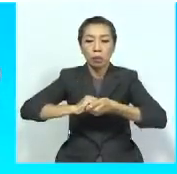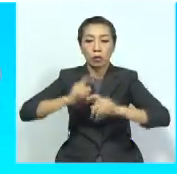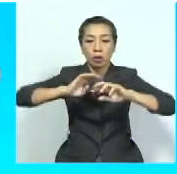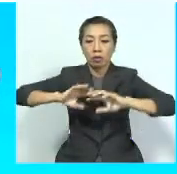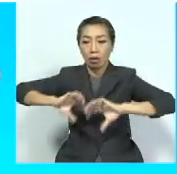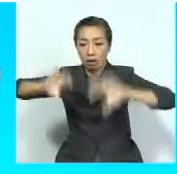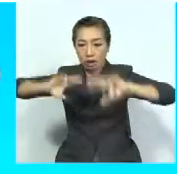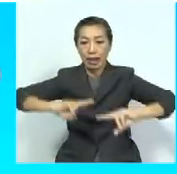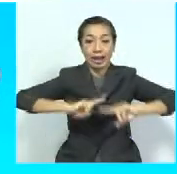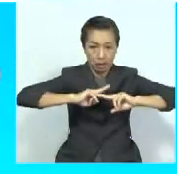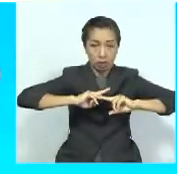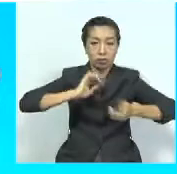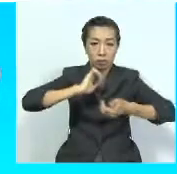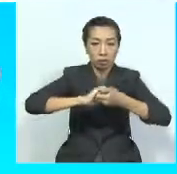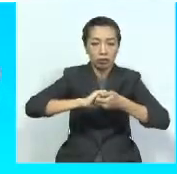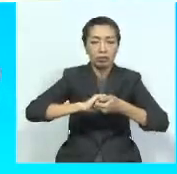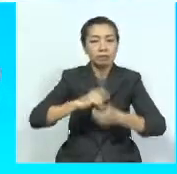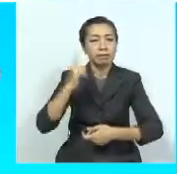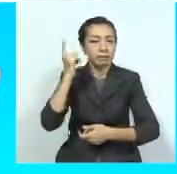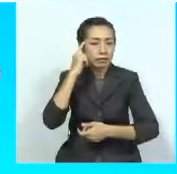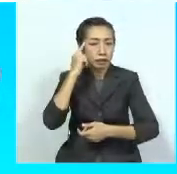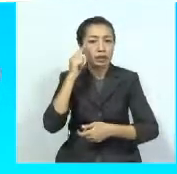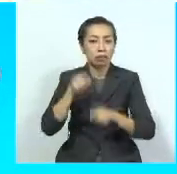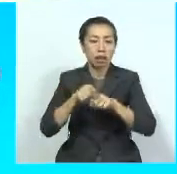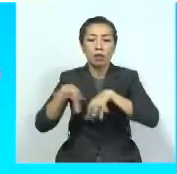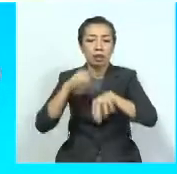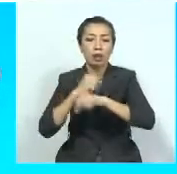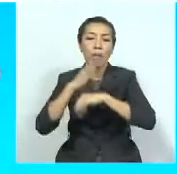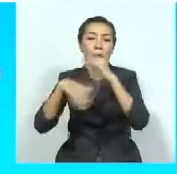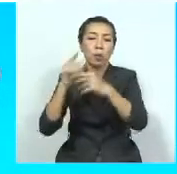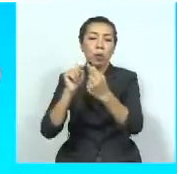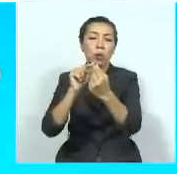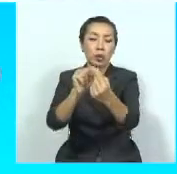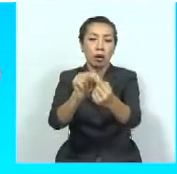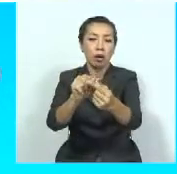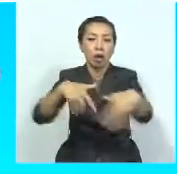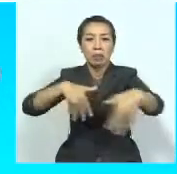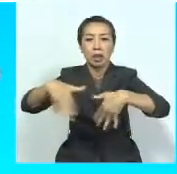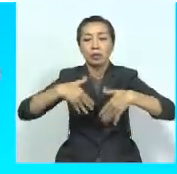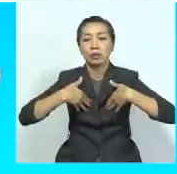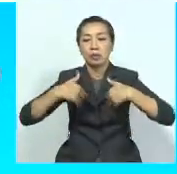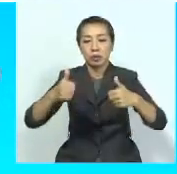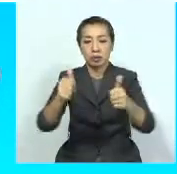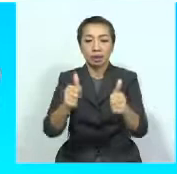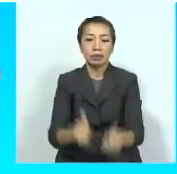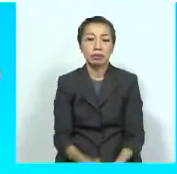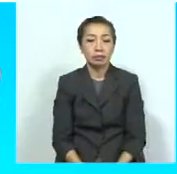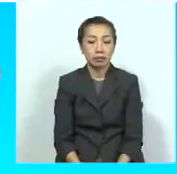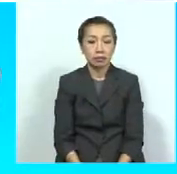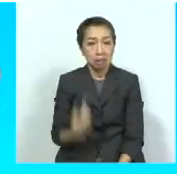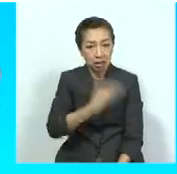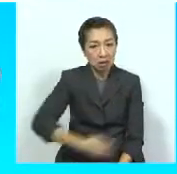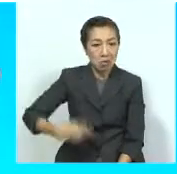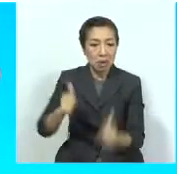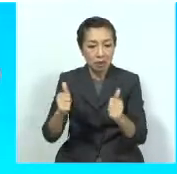าครัฐกับภาคเอกชนนะครับก็คิดว่าเราก็จะเดินหน้าต่อไปเพื่อสร้างความสุขให้กับคนไทยทุกคนนะครับทั้งสุขภ